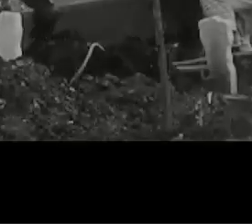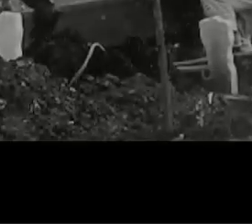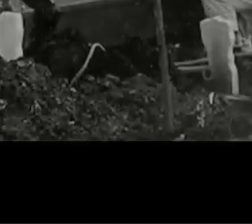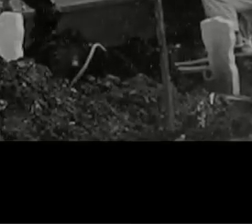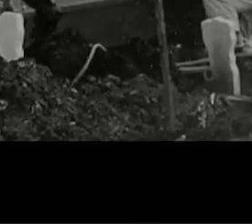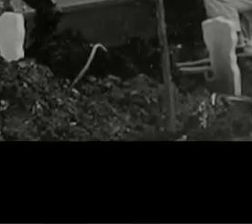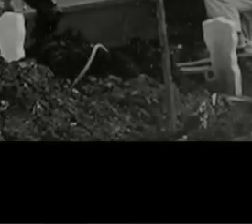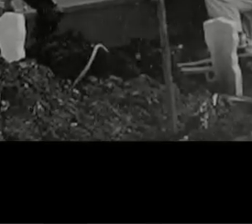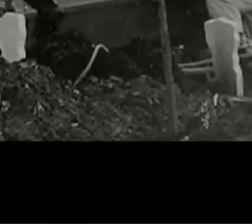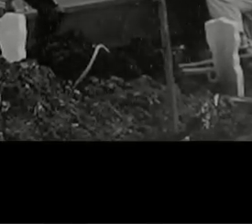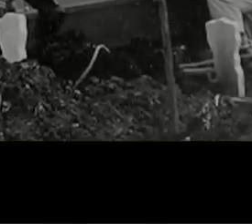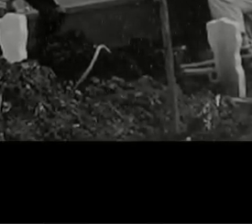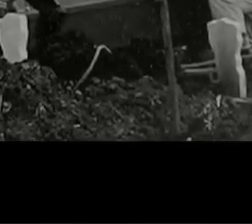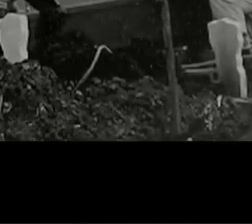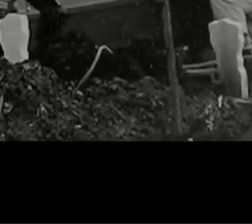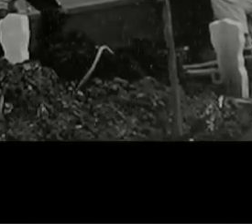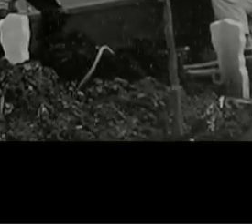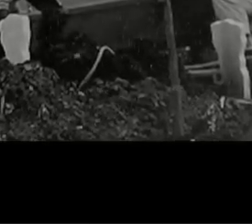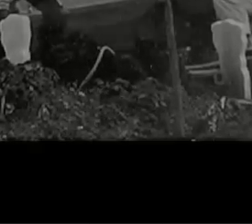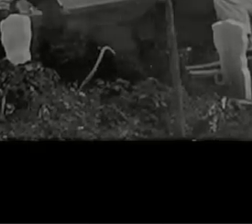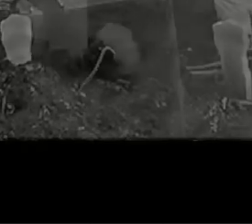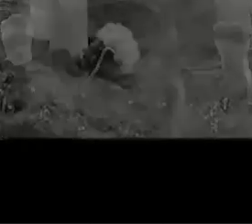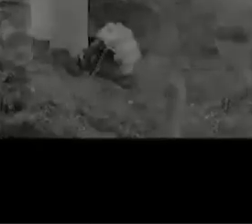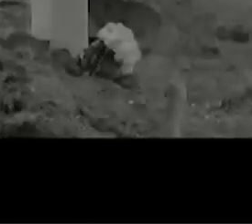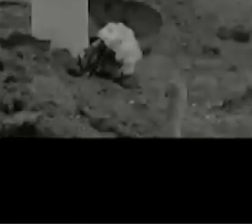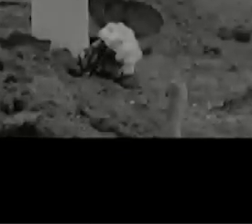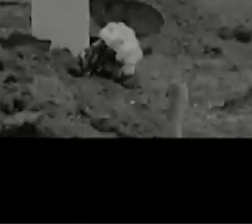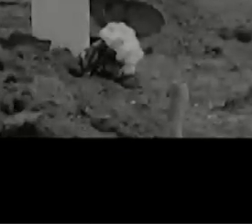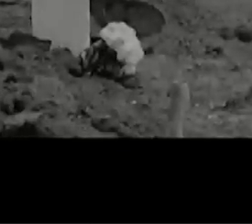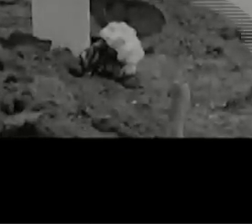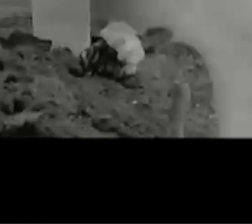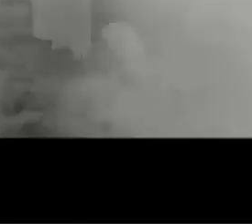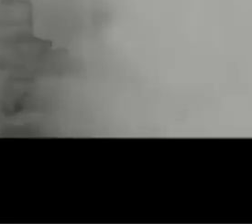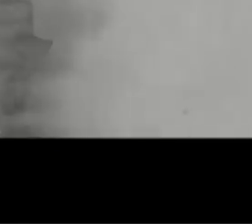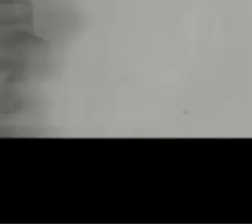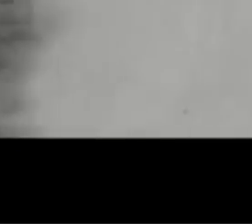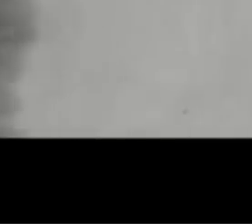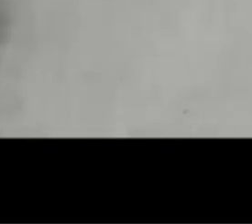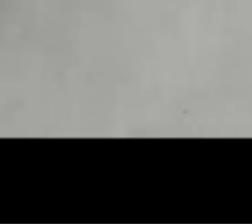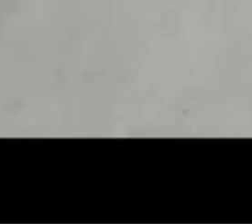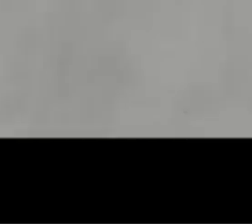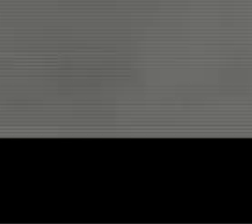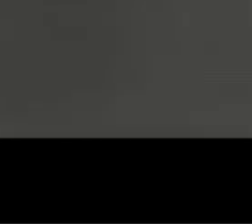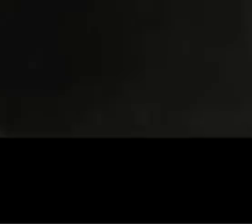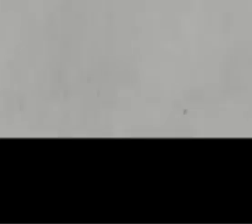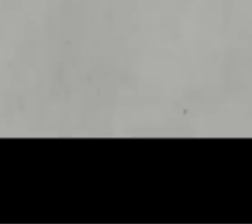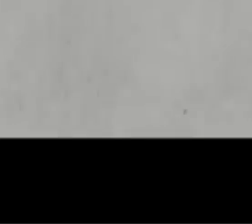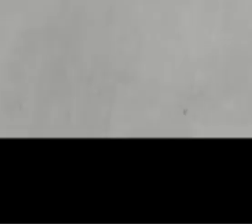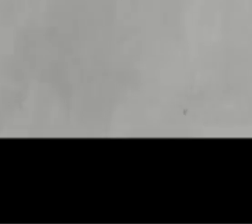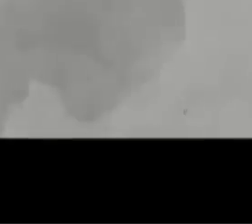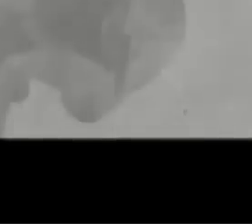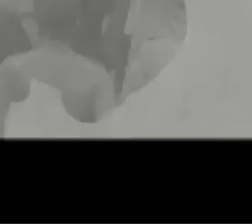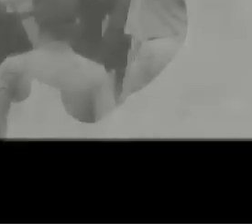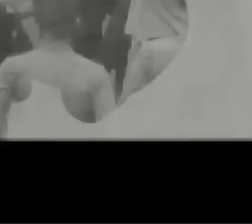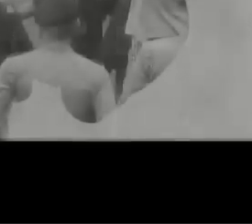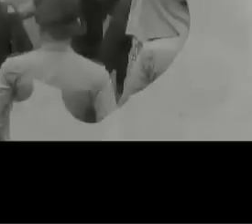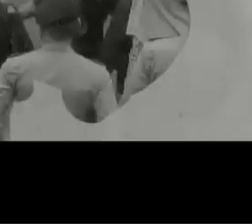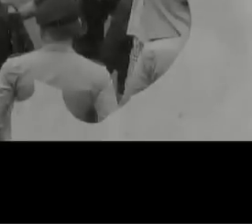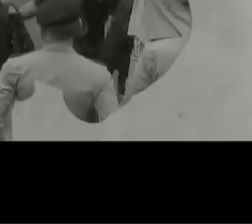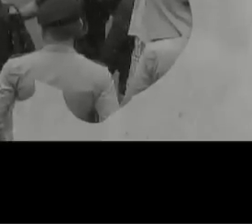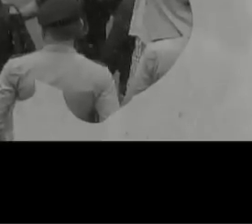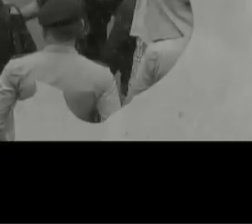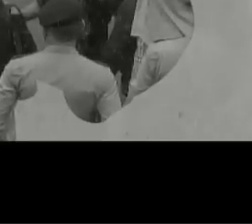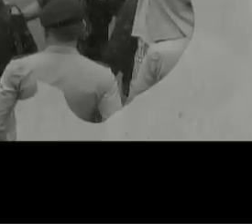kematian. Pandemi akan pergi seperti kabut yang hilang sebelum fajar.